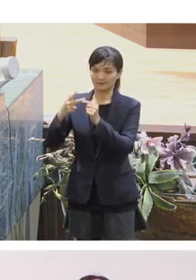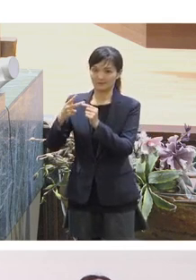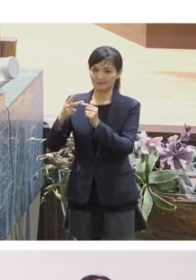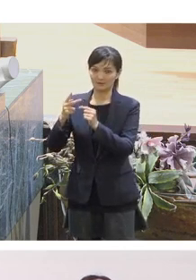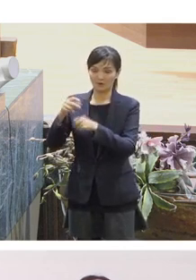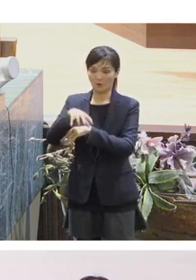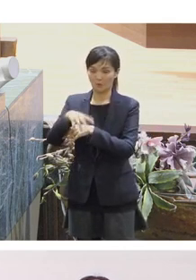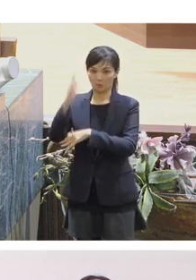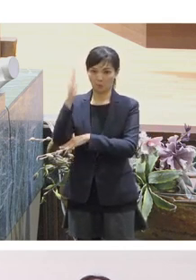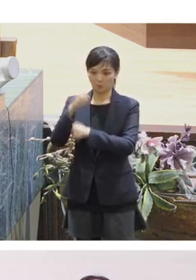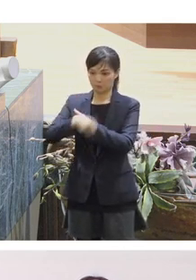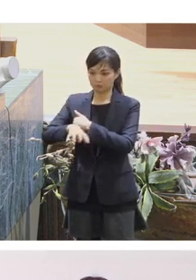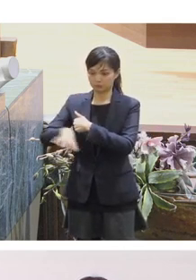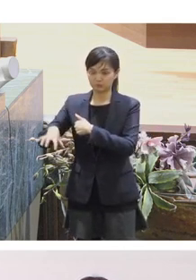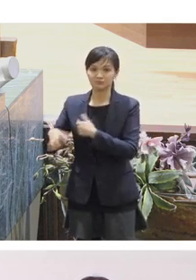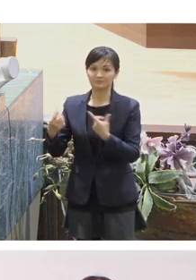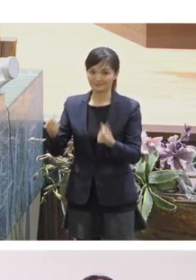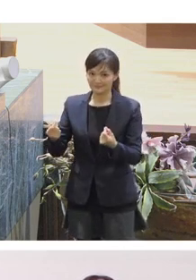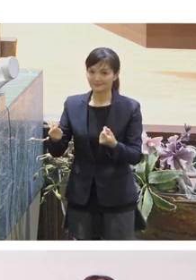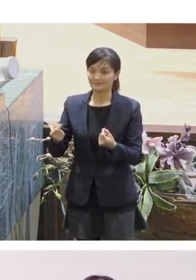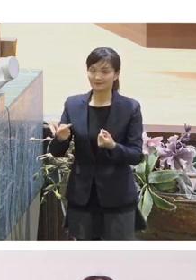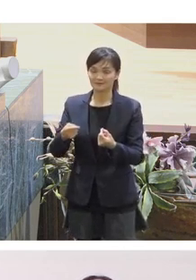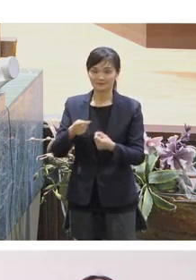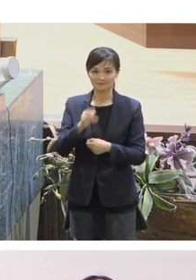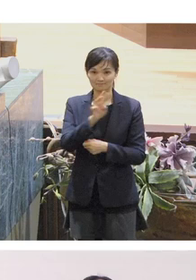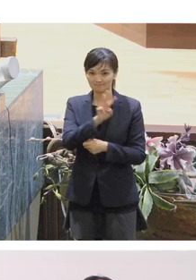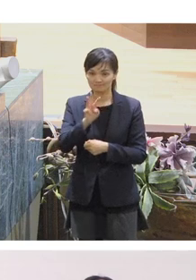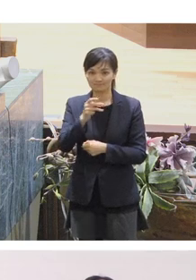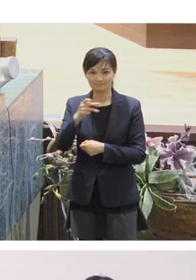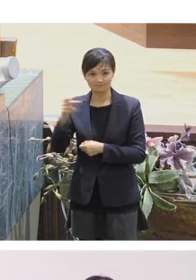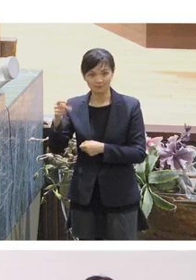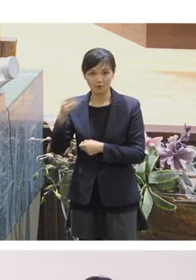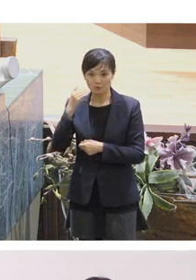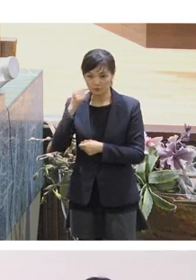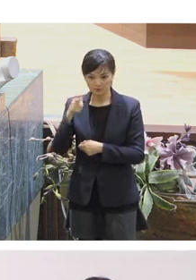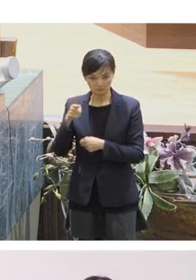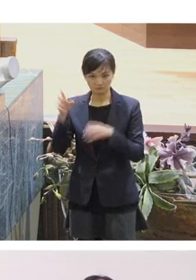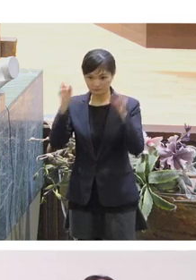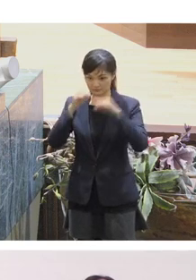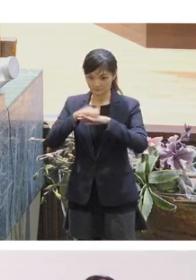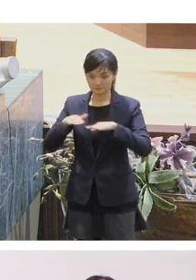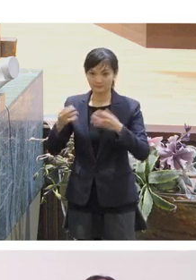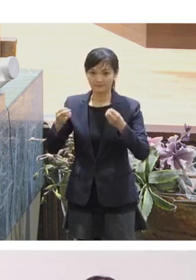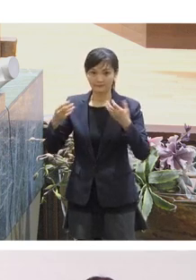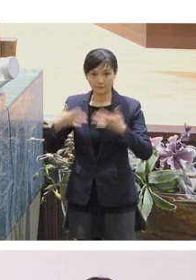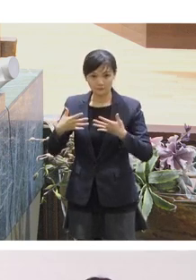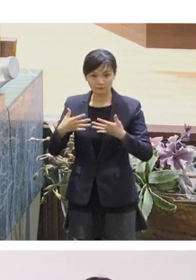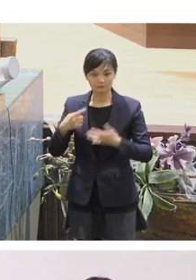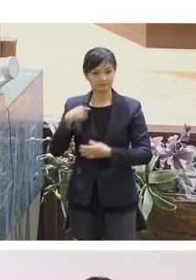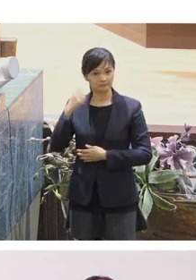一个.gov.tw 的网域。那如果资安上没有问题的话，那理论上就是